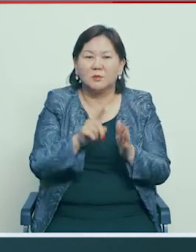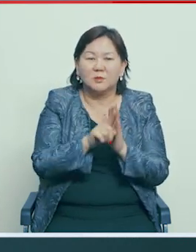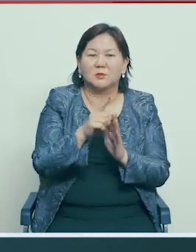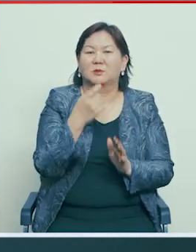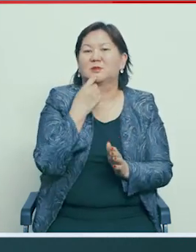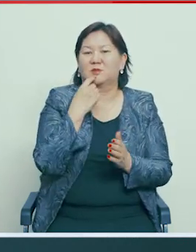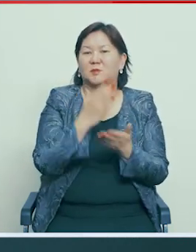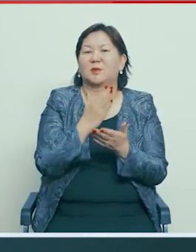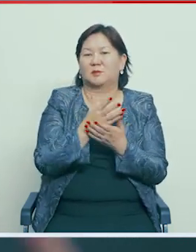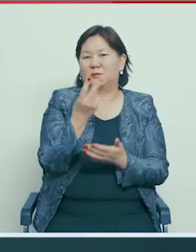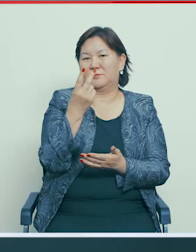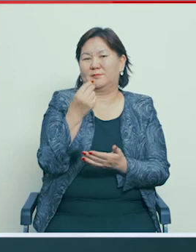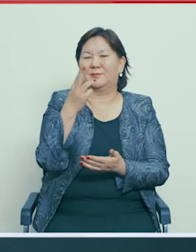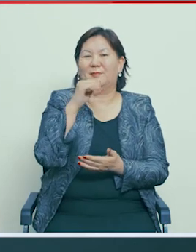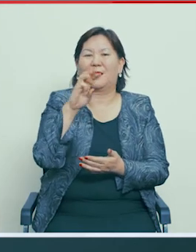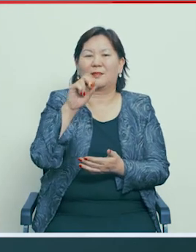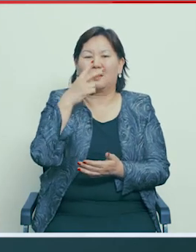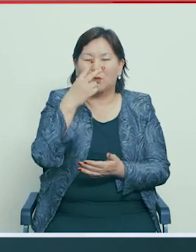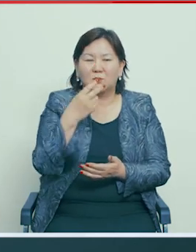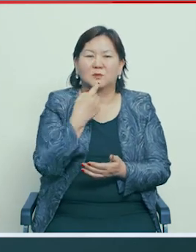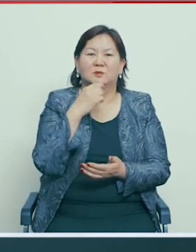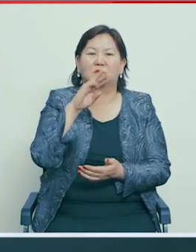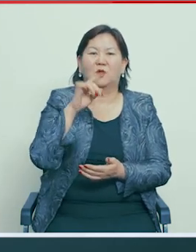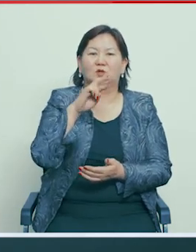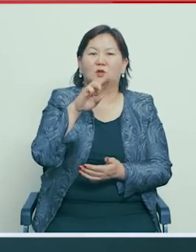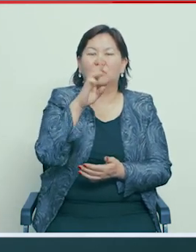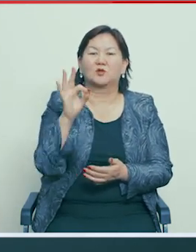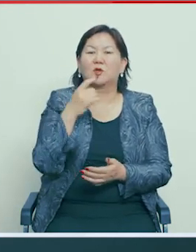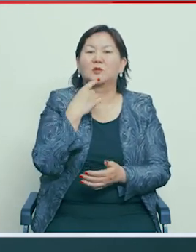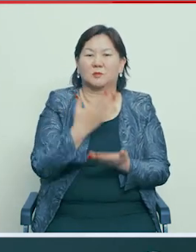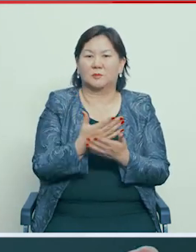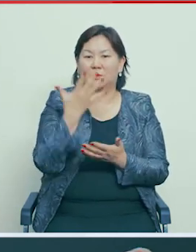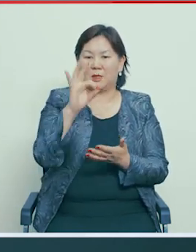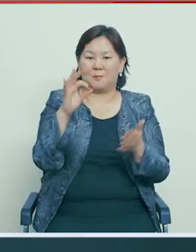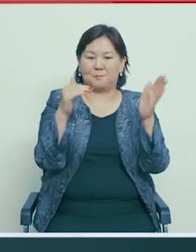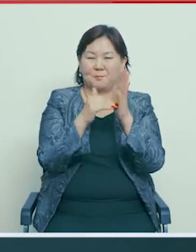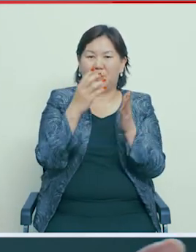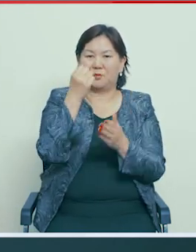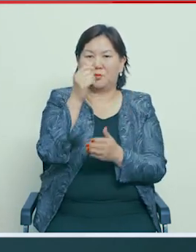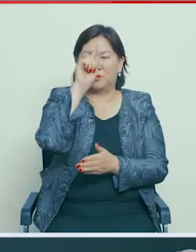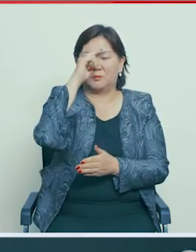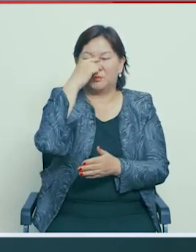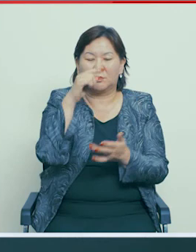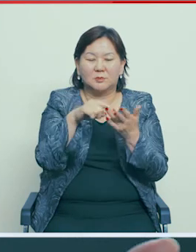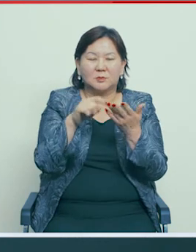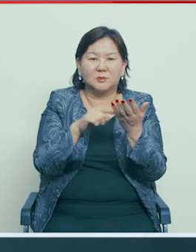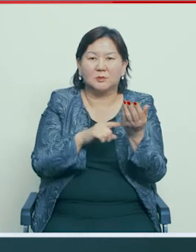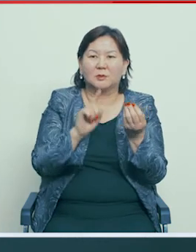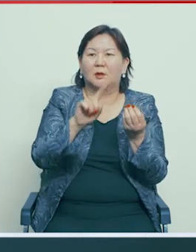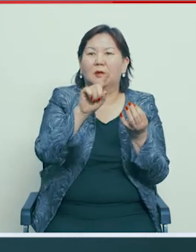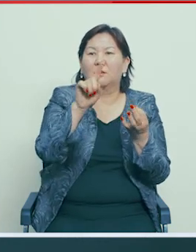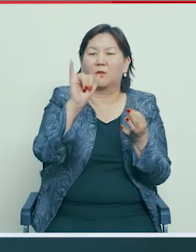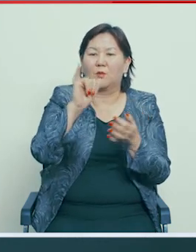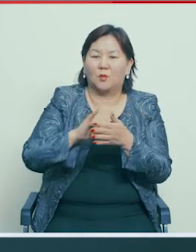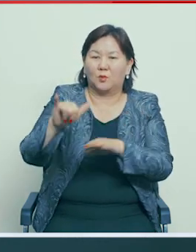ахуулаад хэцүү байдаг дөө. Тэгэл тэр нөгөө даатгалаараа үзүүлээд тогтолцоо нь айгүй хэцүү. Нэг зөвхөн 50,000 төгрөгийн эрүүл мэндийн шинжилгээ өгнө гэх тийм одоо